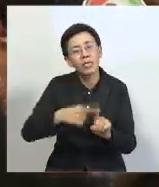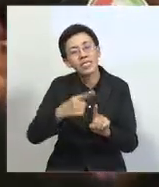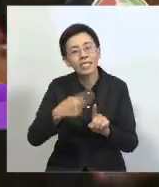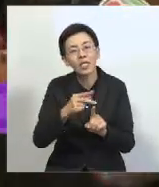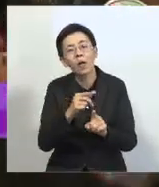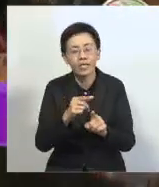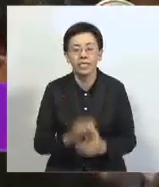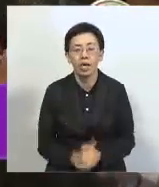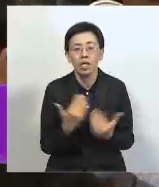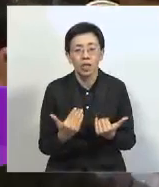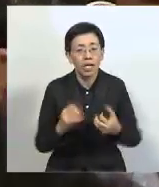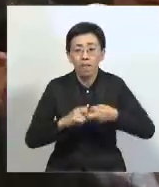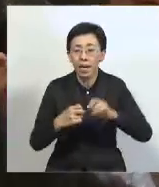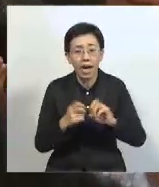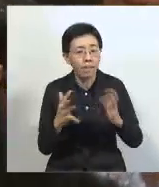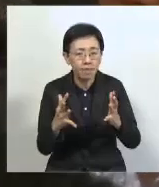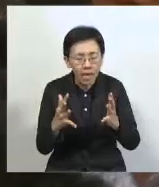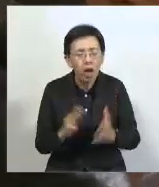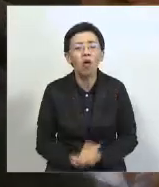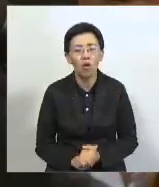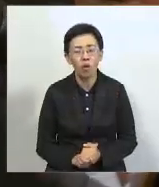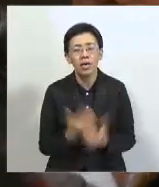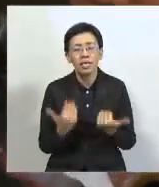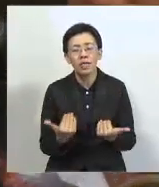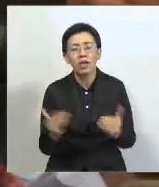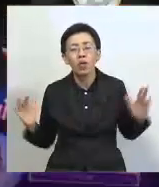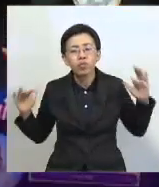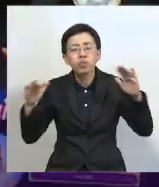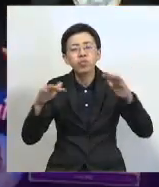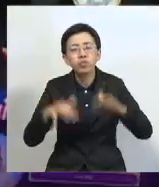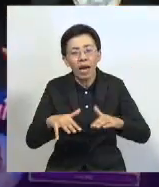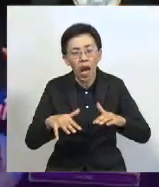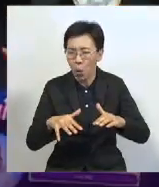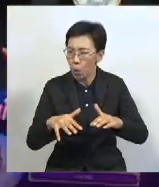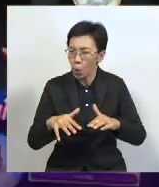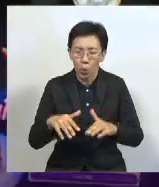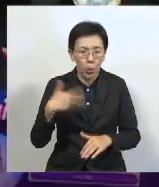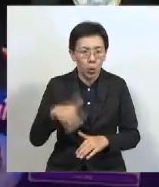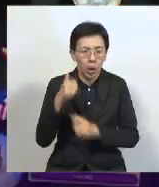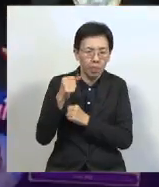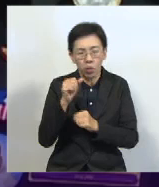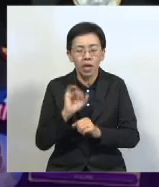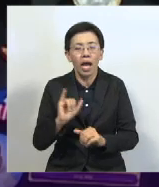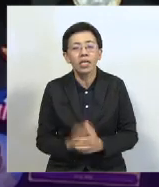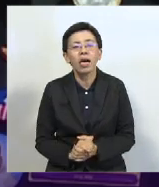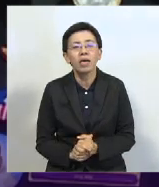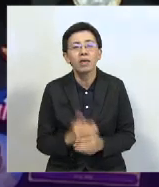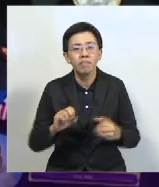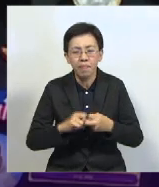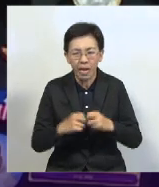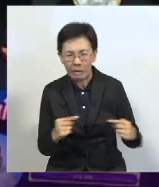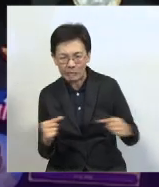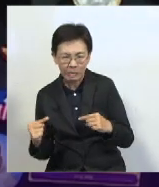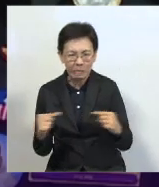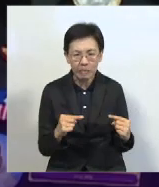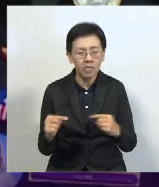ะนี้เนี่ยเรื่องมันยังไม่เกิดและยังเป็นเพียง proxy crisis ยังไม่ใช่ proxy war นะครับเพราะว่าถ้าเป็น war เนี่ยก็คือสงคราม